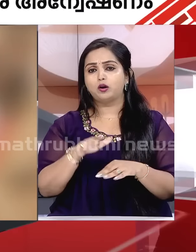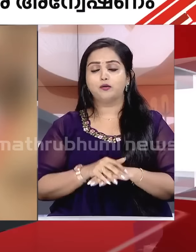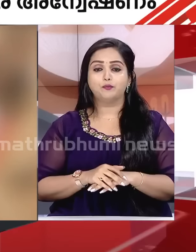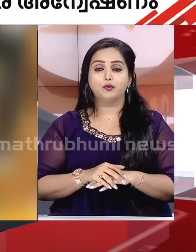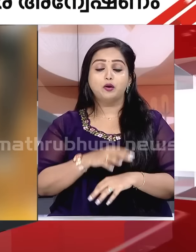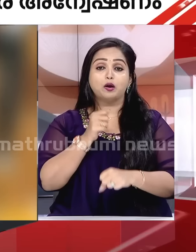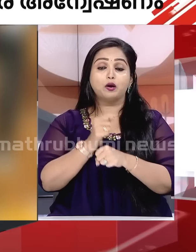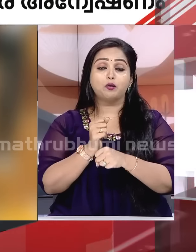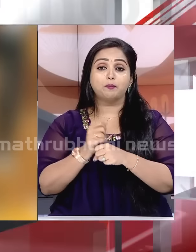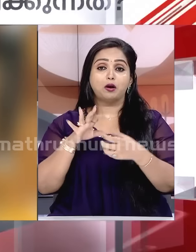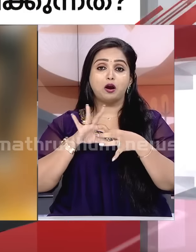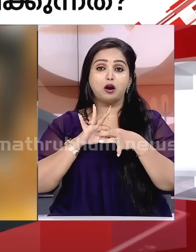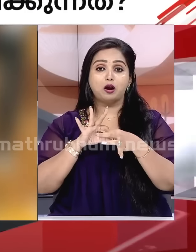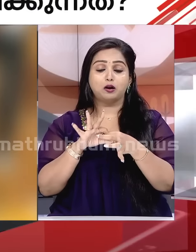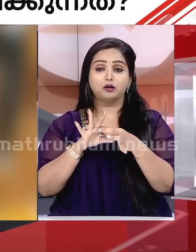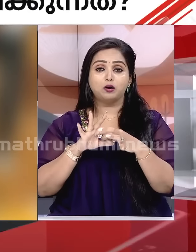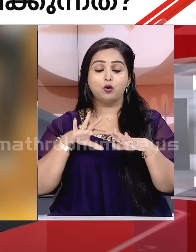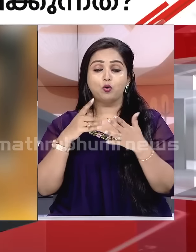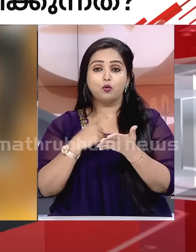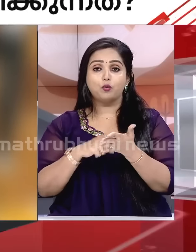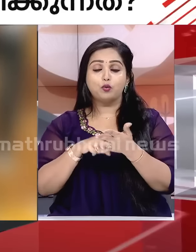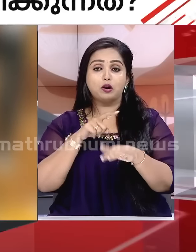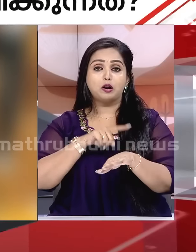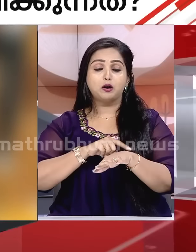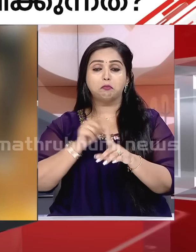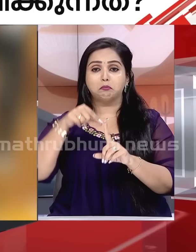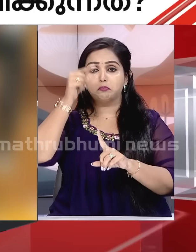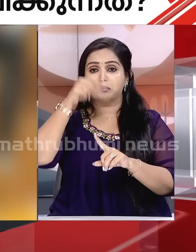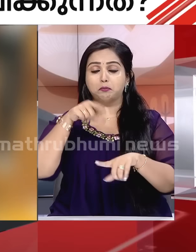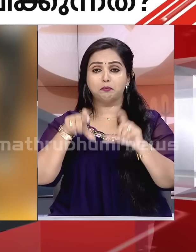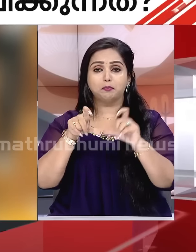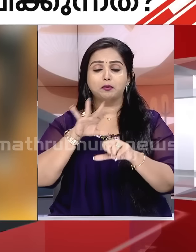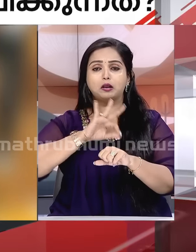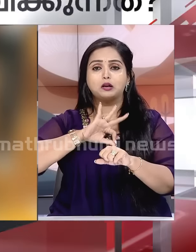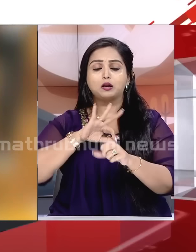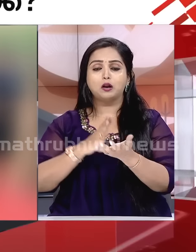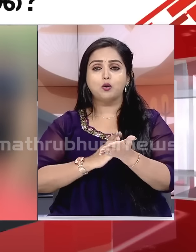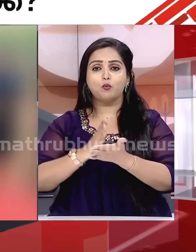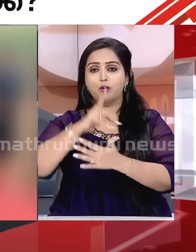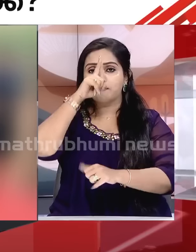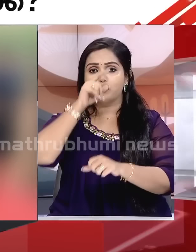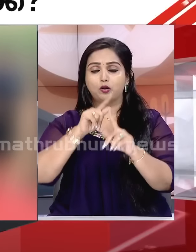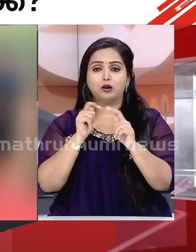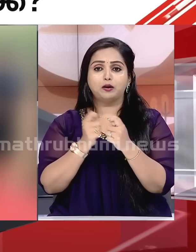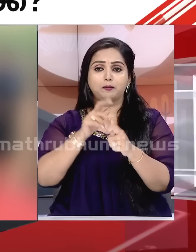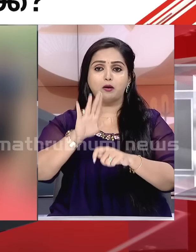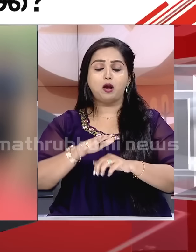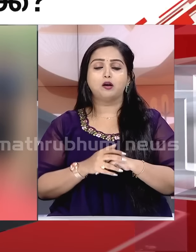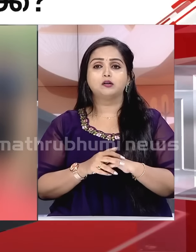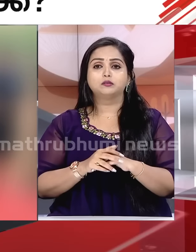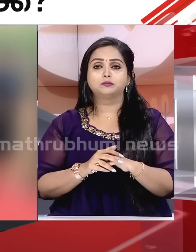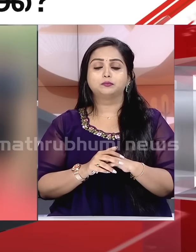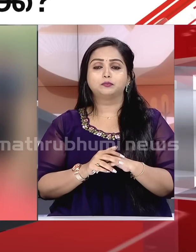സർക്കാർ തലത്തിലും അല്ലെങ്കിൽ ഭരണതലത്തിലുള്ള ചില വ്യക്തികളുടെ ഇഷ്ടത്തിനനുസരിച്ച് കാര്യങ്ങൾ നിൽക്കുന്ന പോലീസ് ഉദ്യോഗസ്ഥന്മാരിവിടെയുണ്ട്.